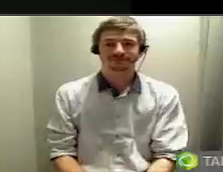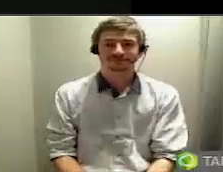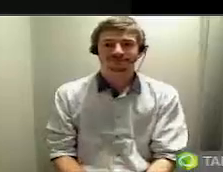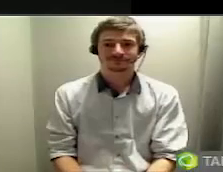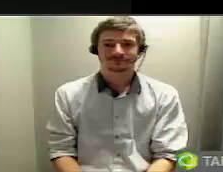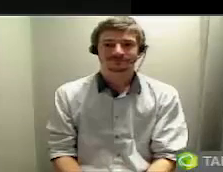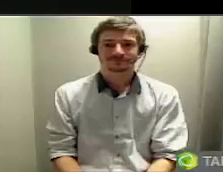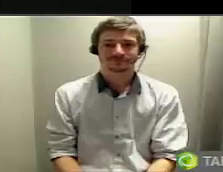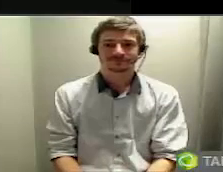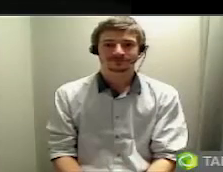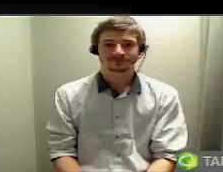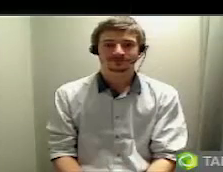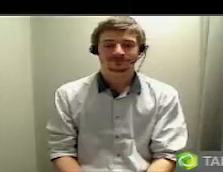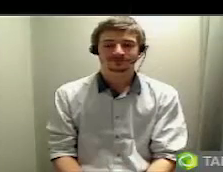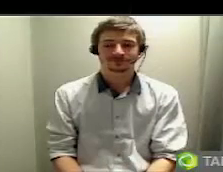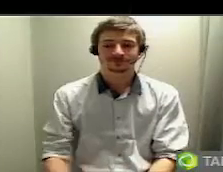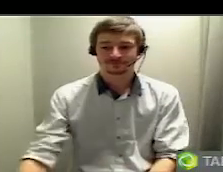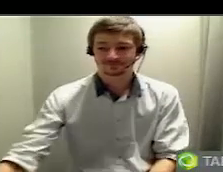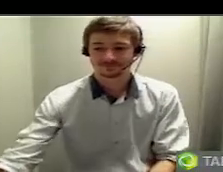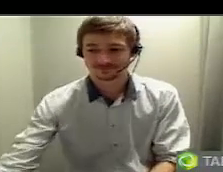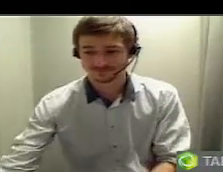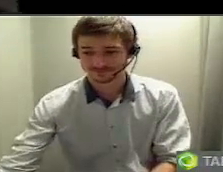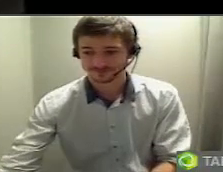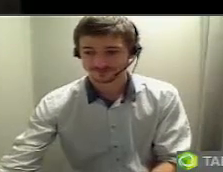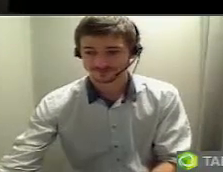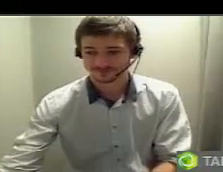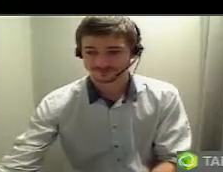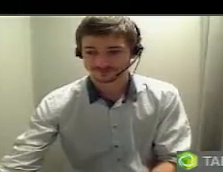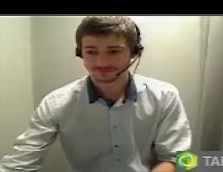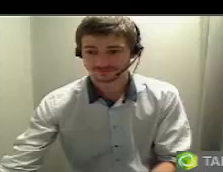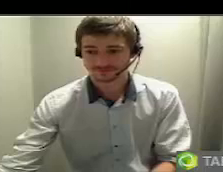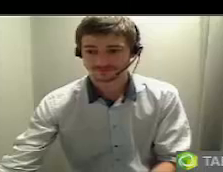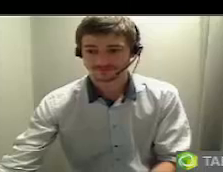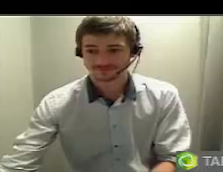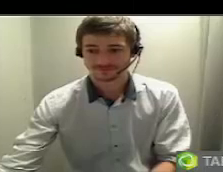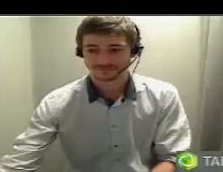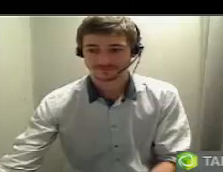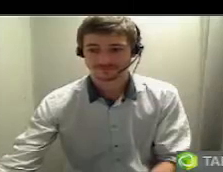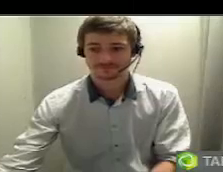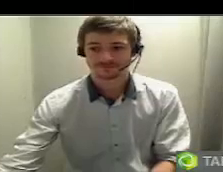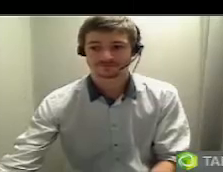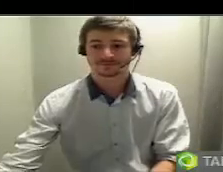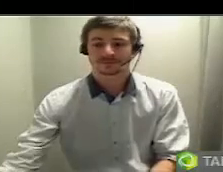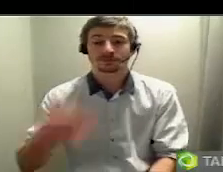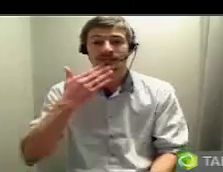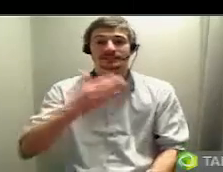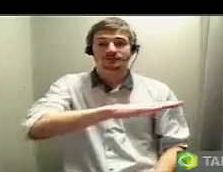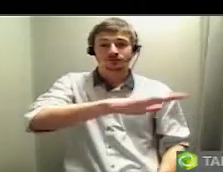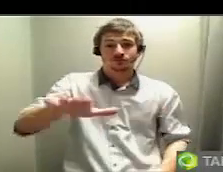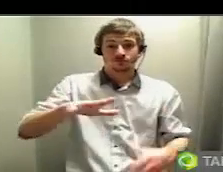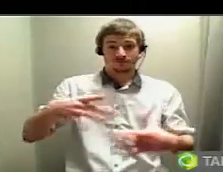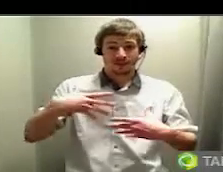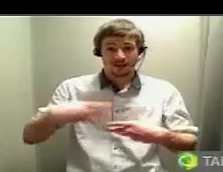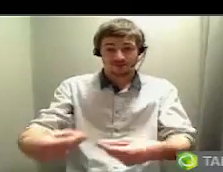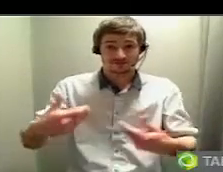Merci à vous de nous inviter, nous, l'ANASEJ, ici ce soir. L'ANASEJ, c'est l'Association nationale des conseils